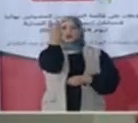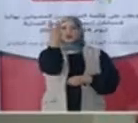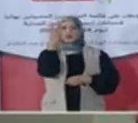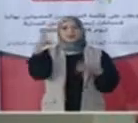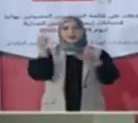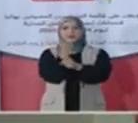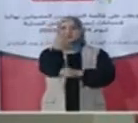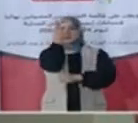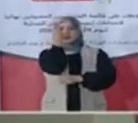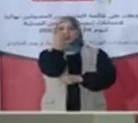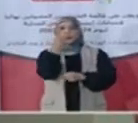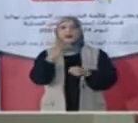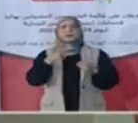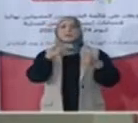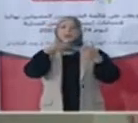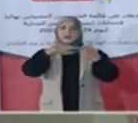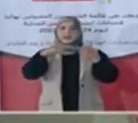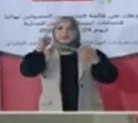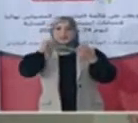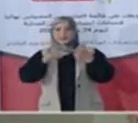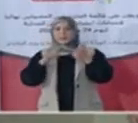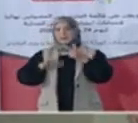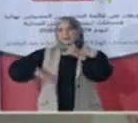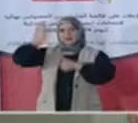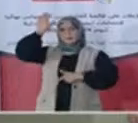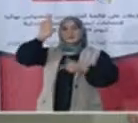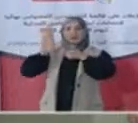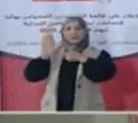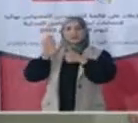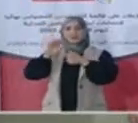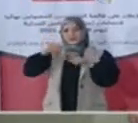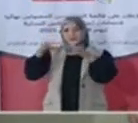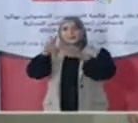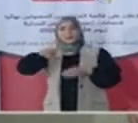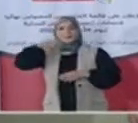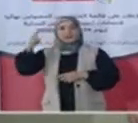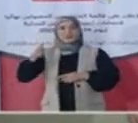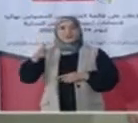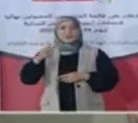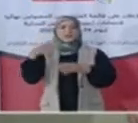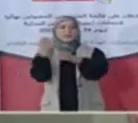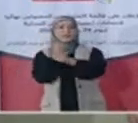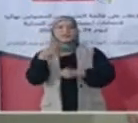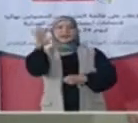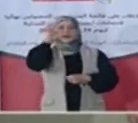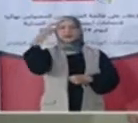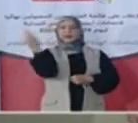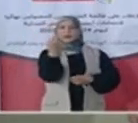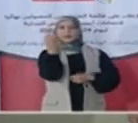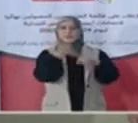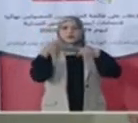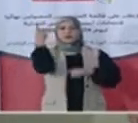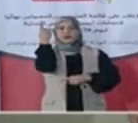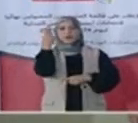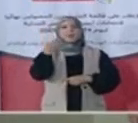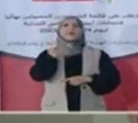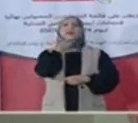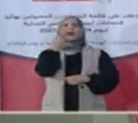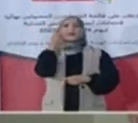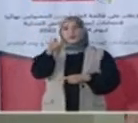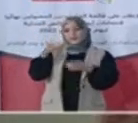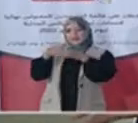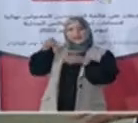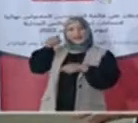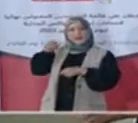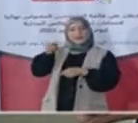بالدور الأول. ثم إذا كان فما أحد المترشحين في الدوائر الأخرى فاز ب 50% زائد 1 من الأصوات في تلك